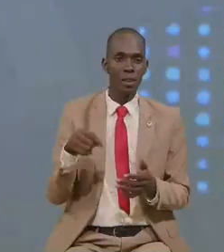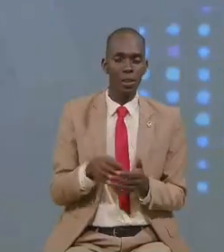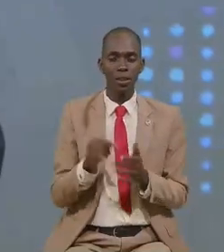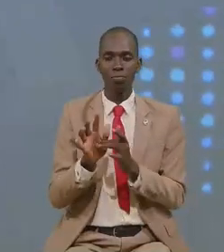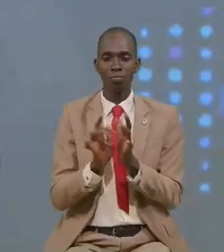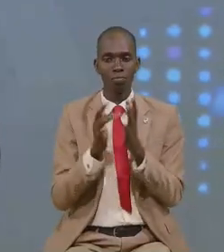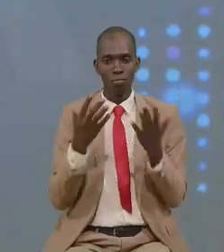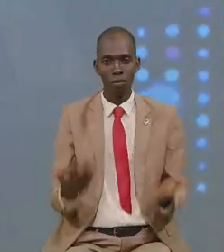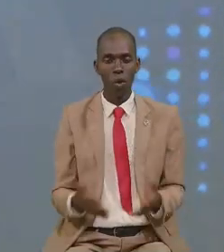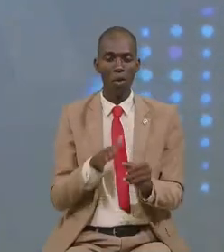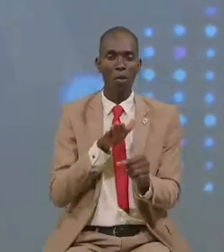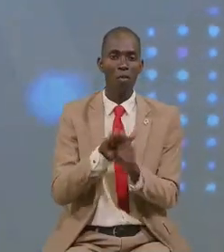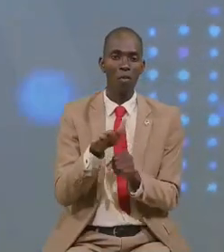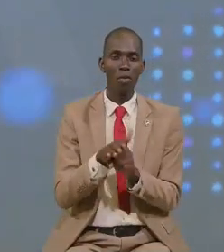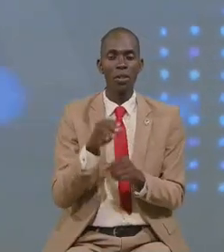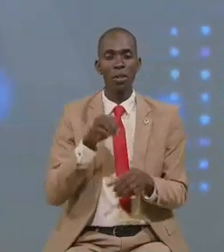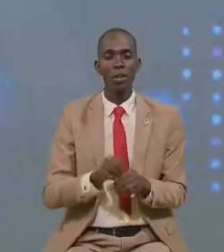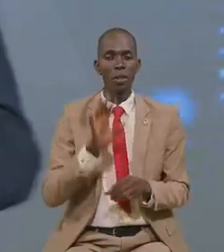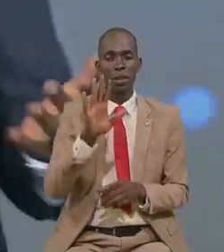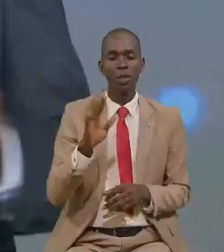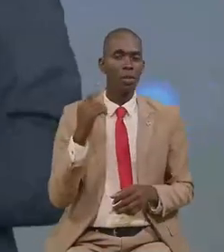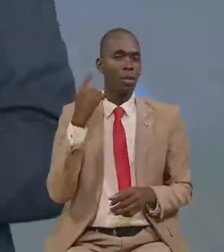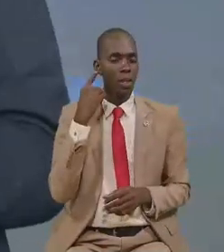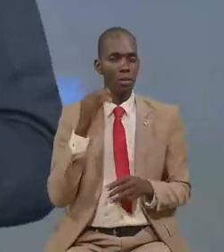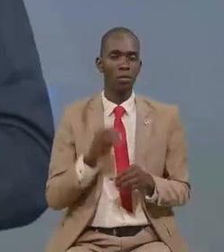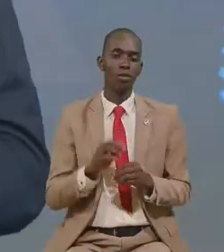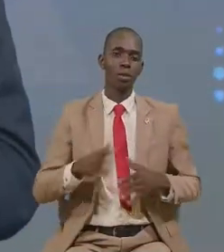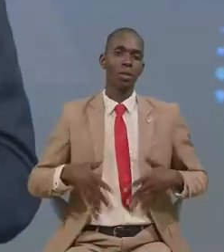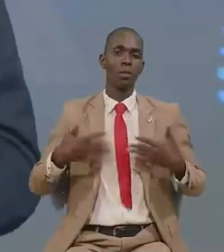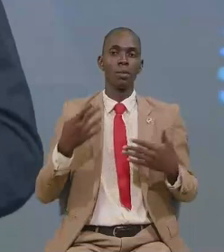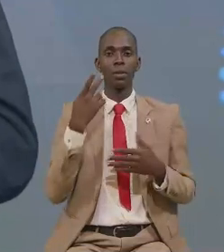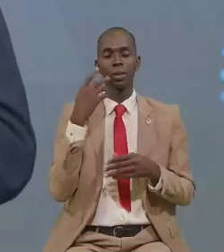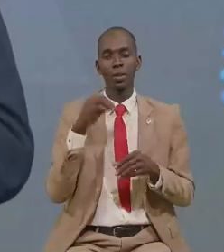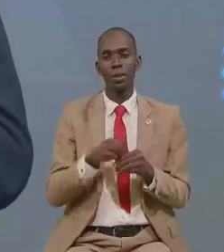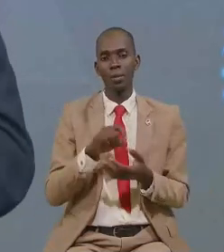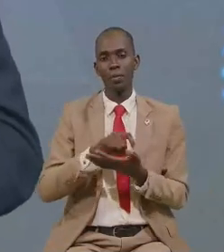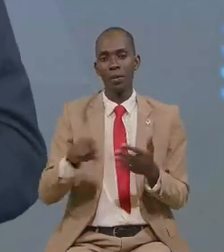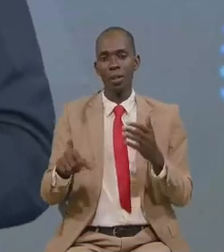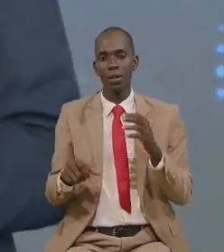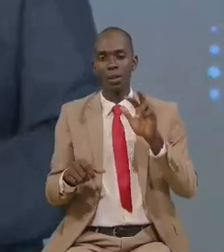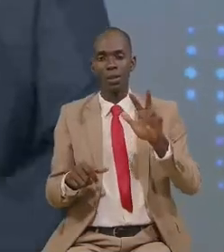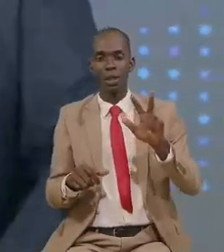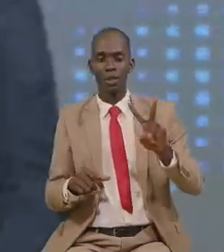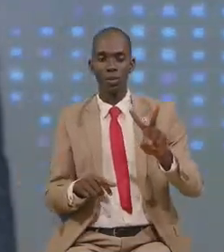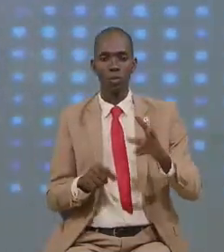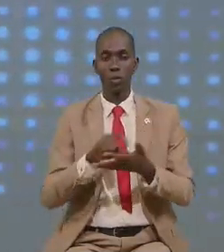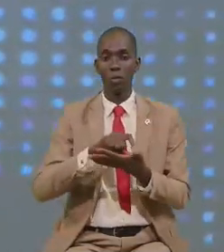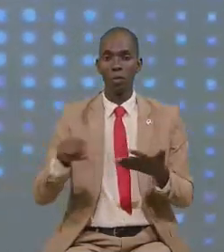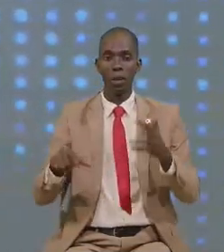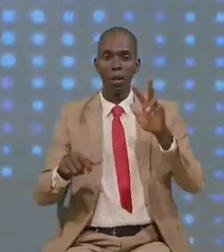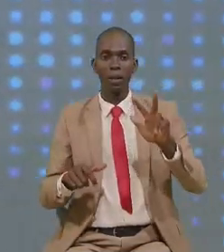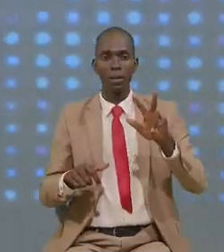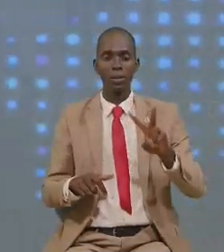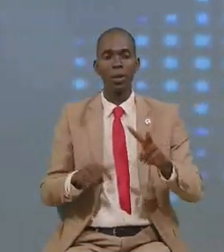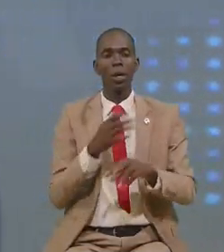Cette écriture est accomplie dans vos oreilles. Verset 32.